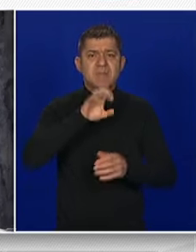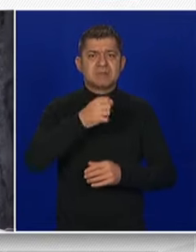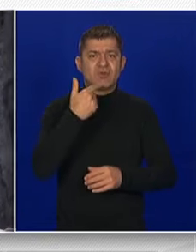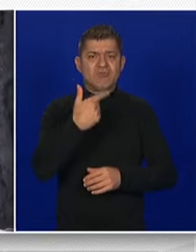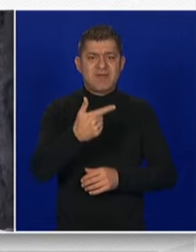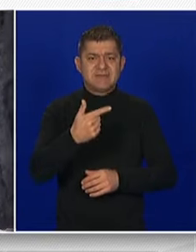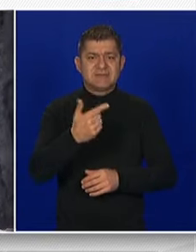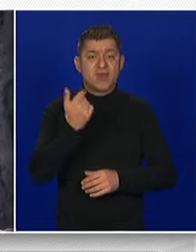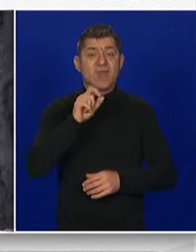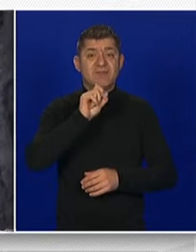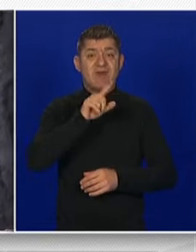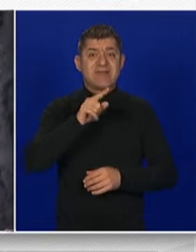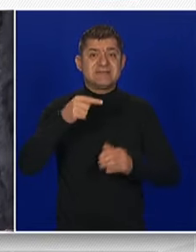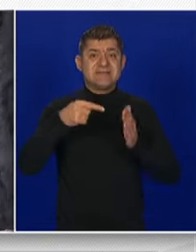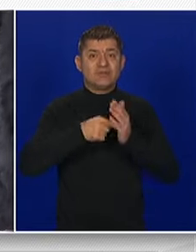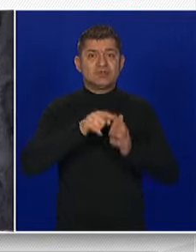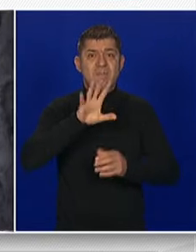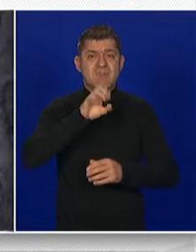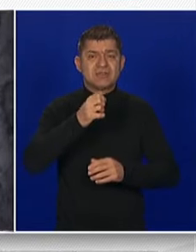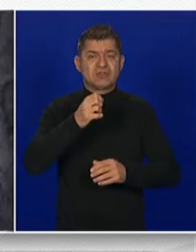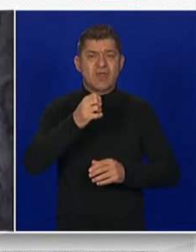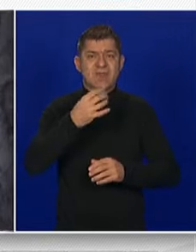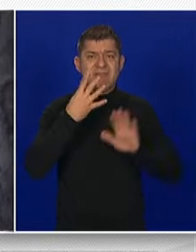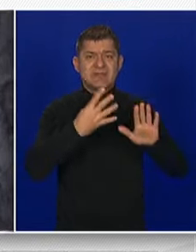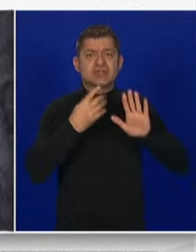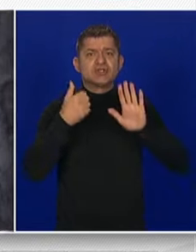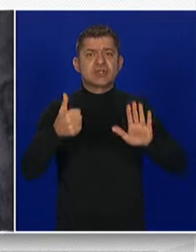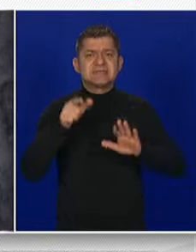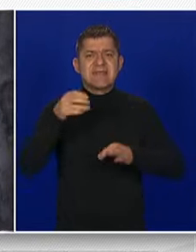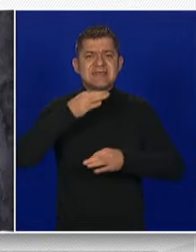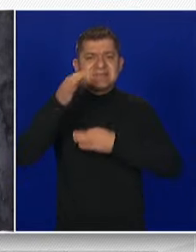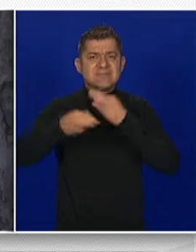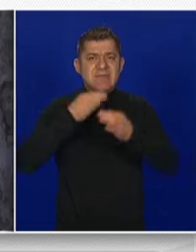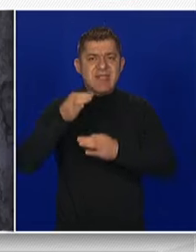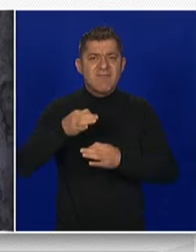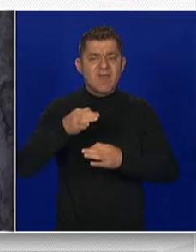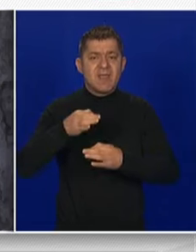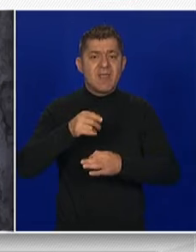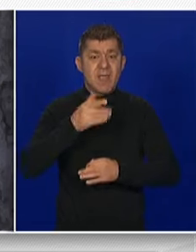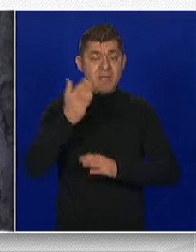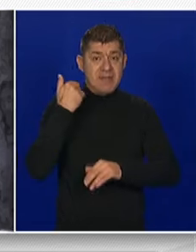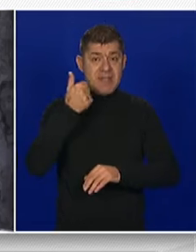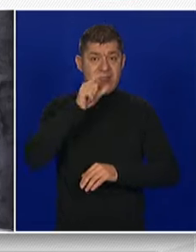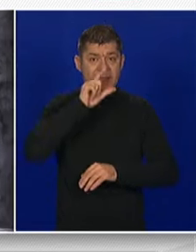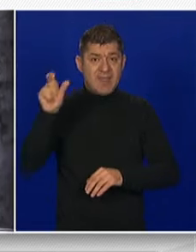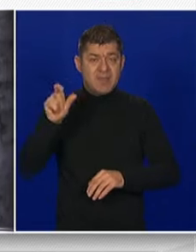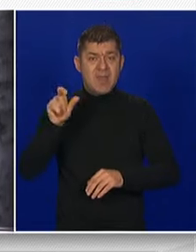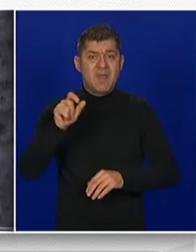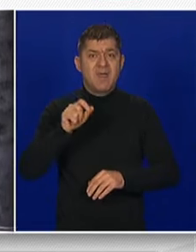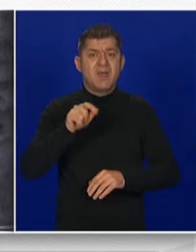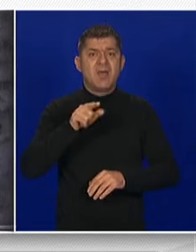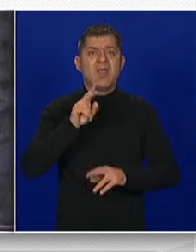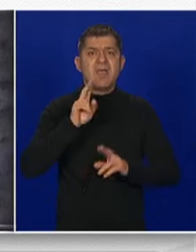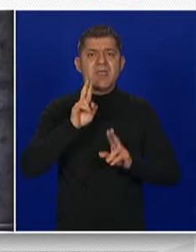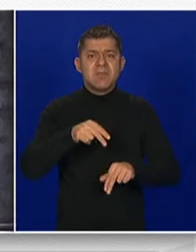od 12596 testiranih. Prije tjedan dana smo